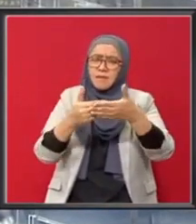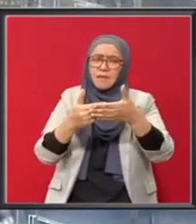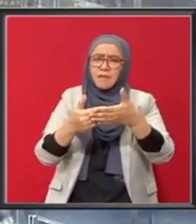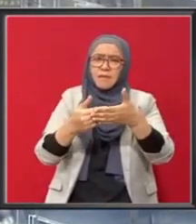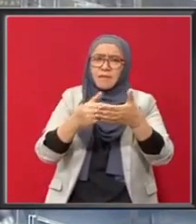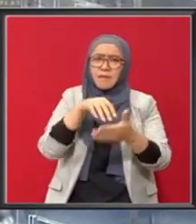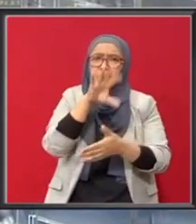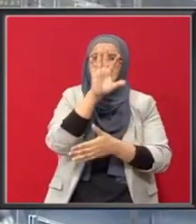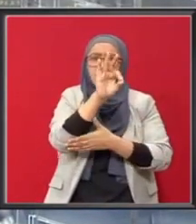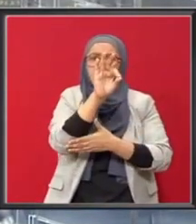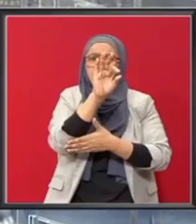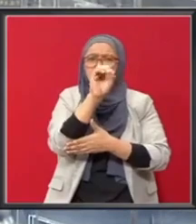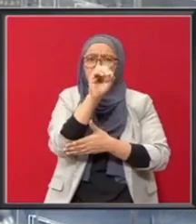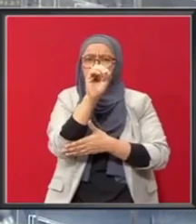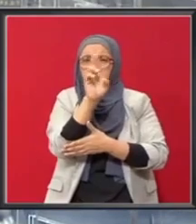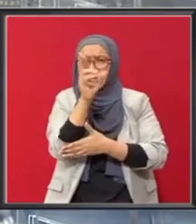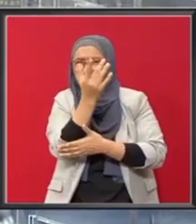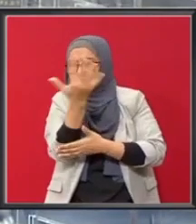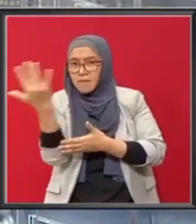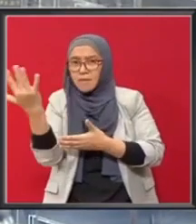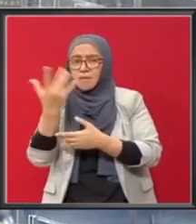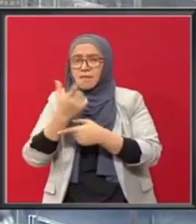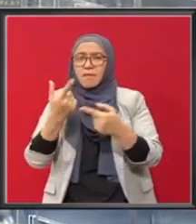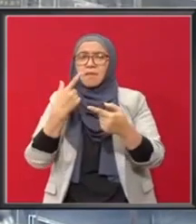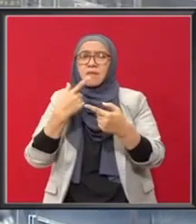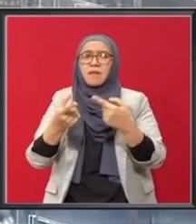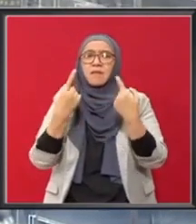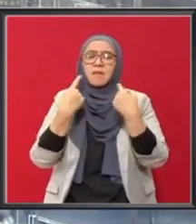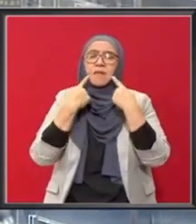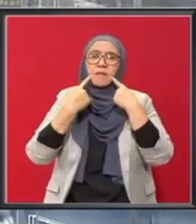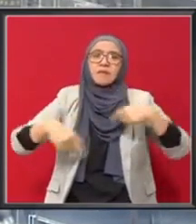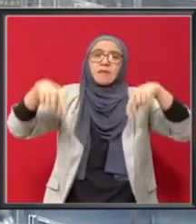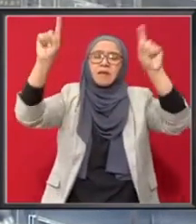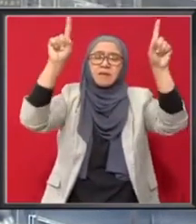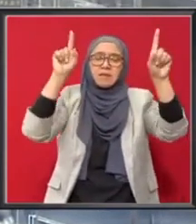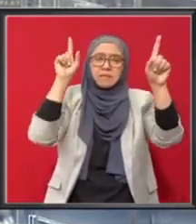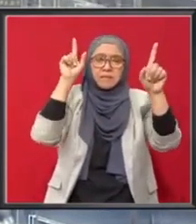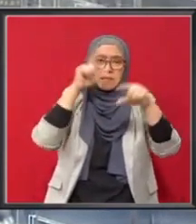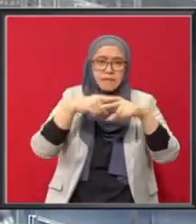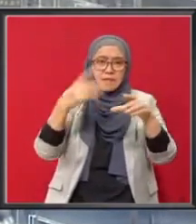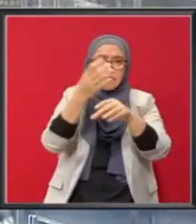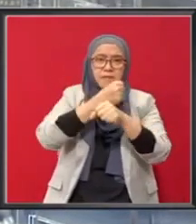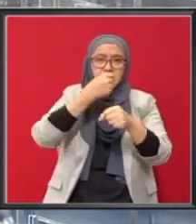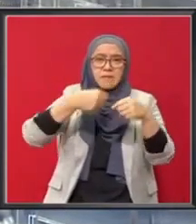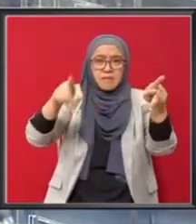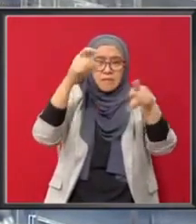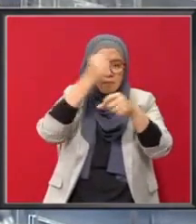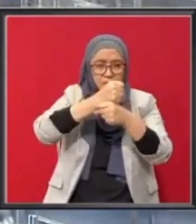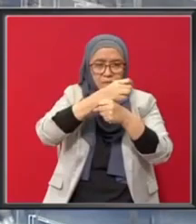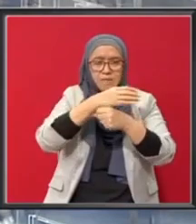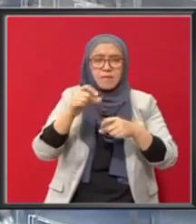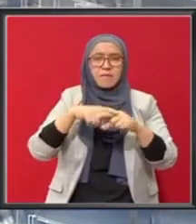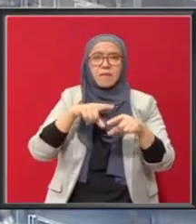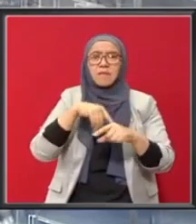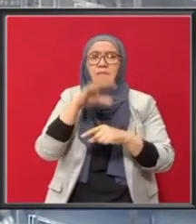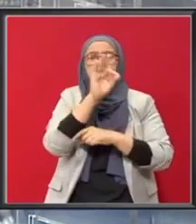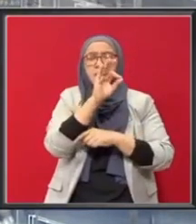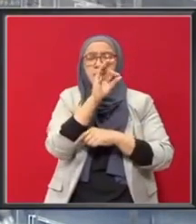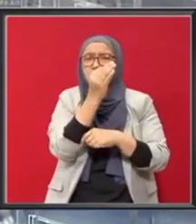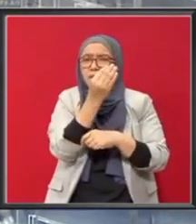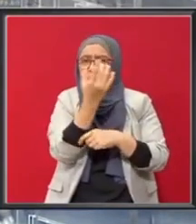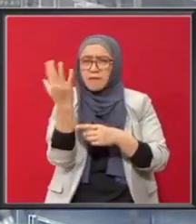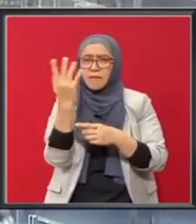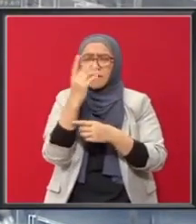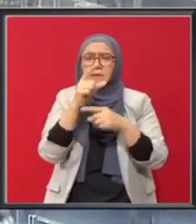90161 permohonan telah berjaya ditempatkan dan seramai 44.000 940 adalah